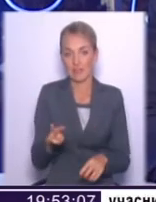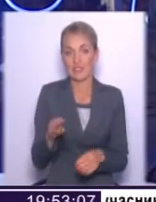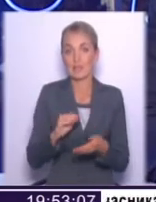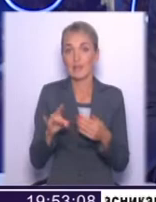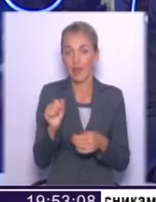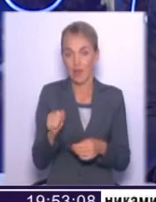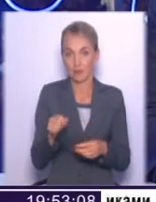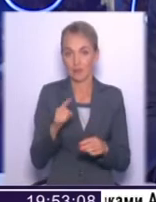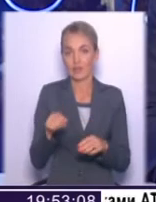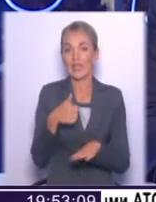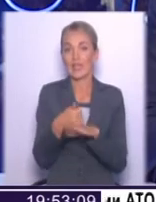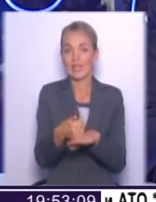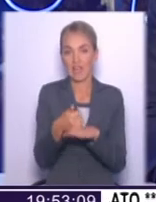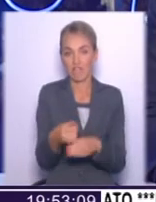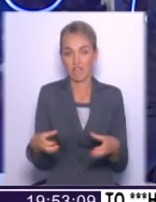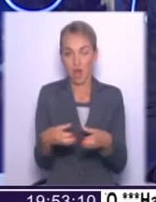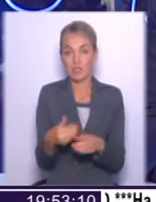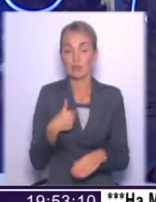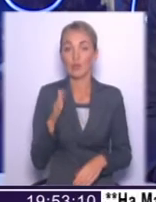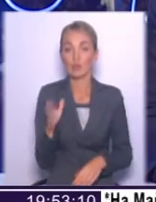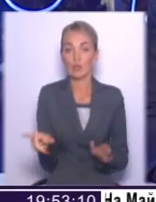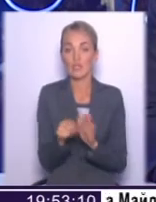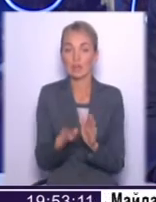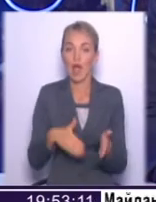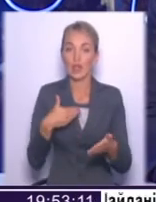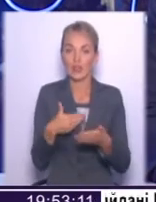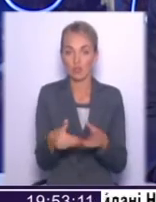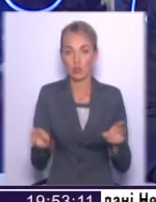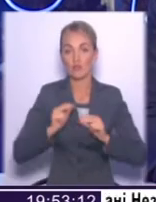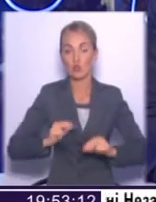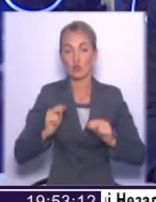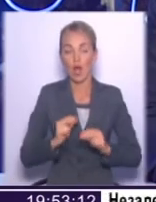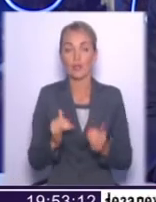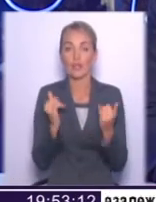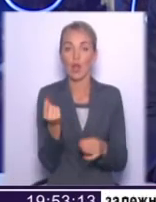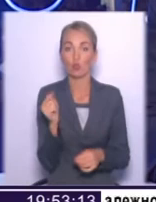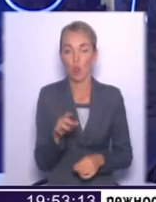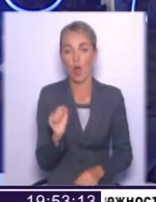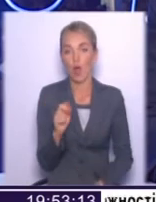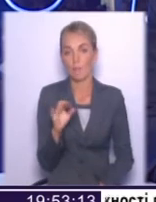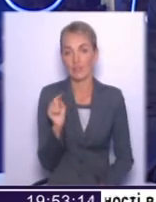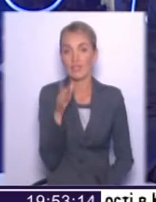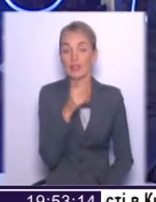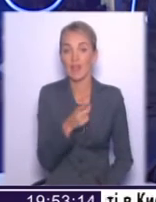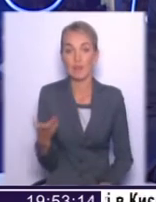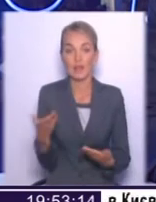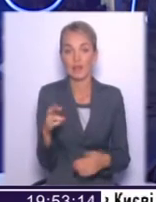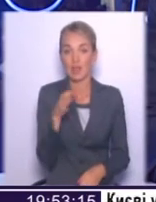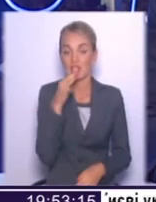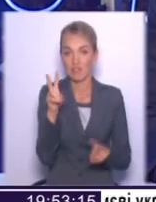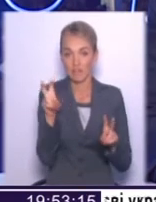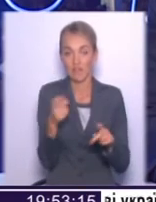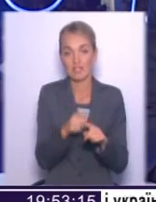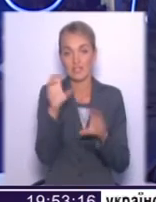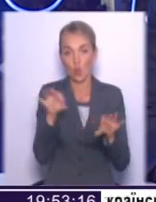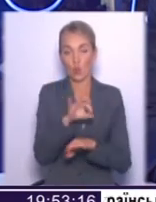від лідерів найбільших фракцій. Ми будемо з ними активно співпрацювати для того, аби у ті терміни, які я назвав, цей законопроект